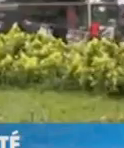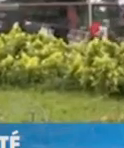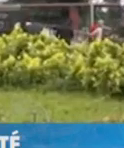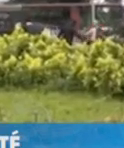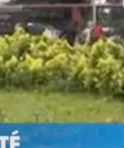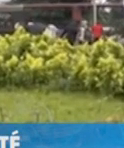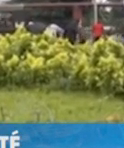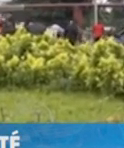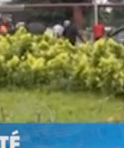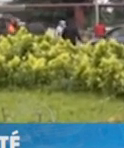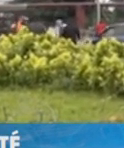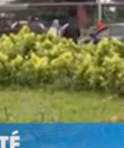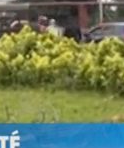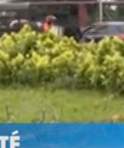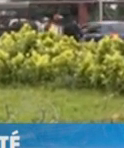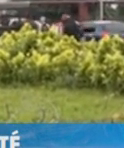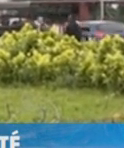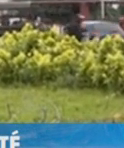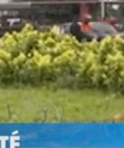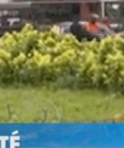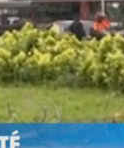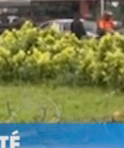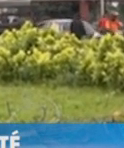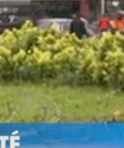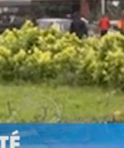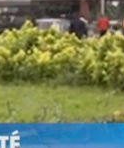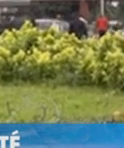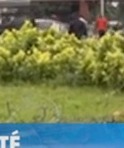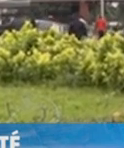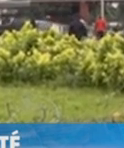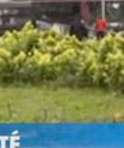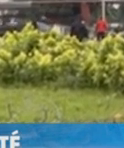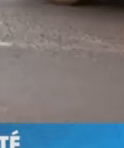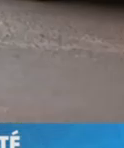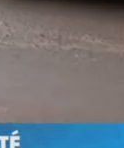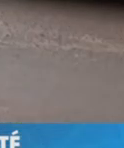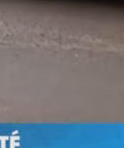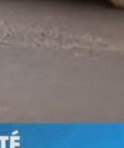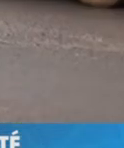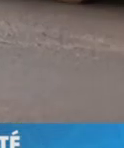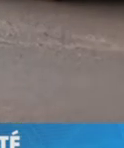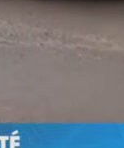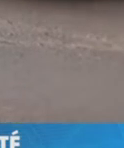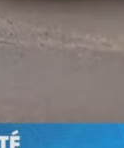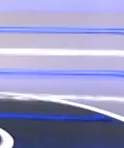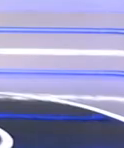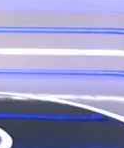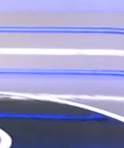retraite par un décret du chef de la junte et président guinéen de la transition, le colonel Mamadi Doumbouya.